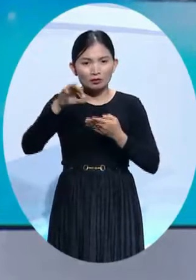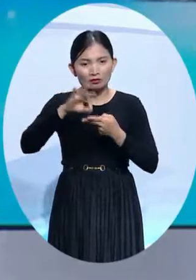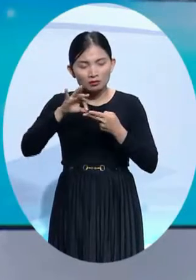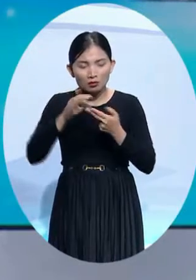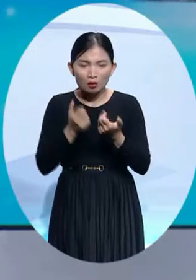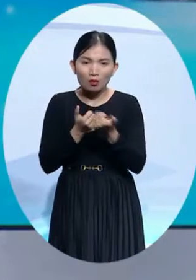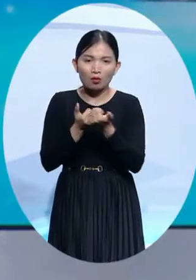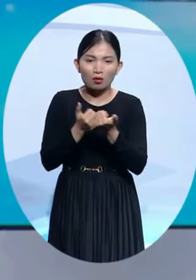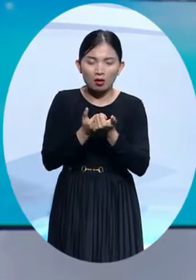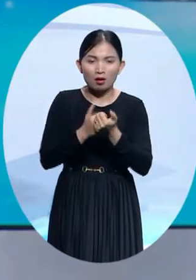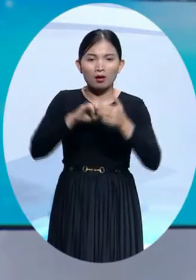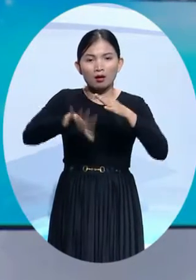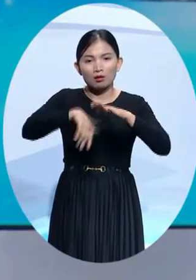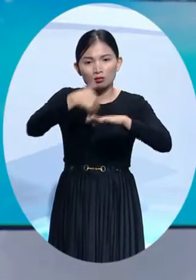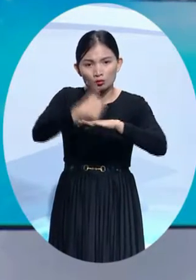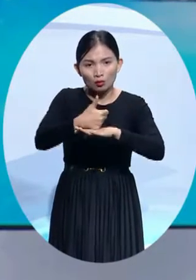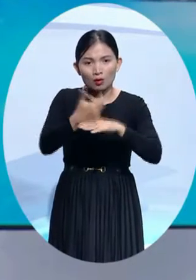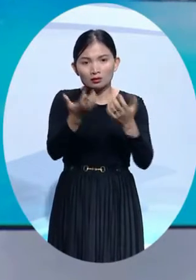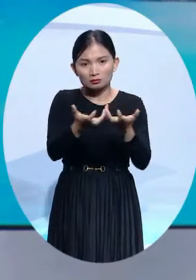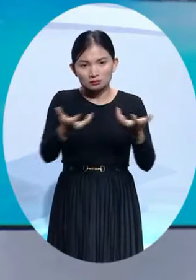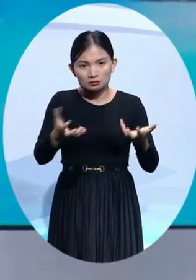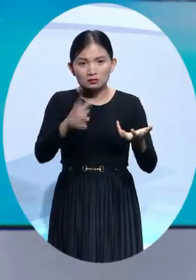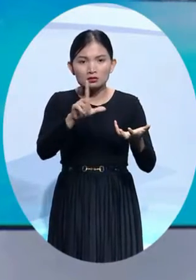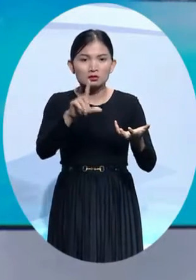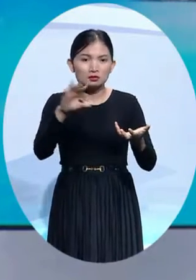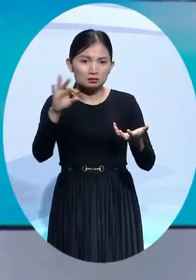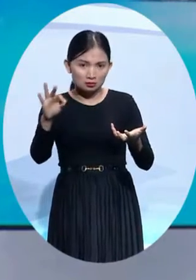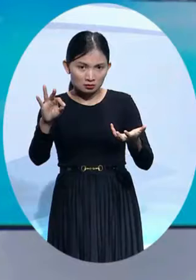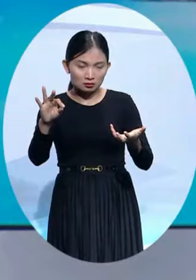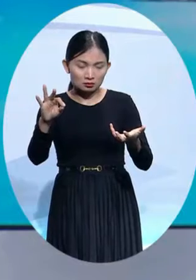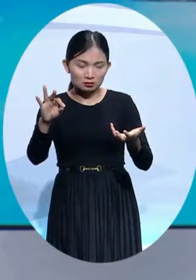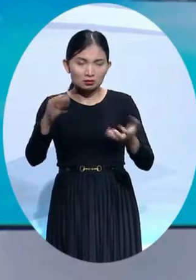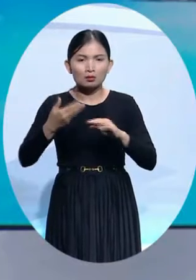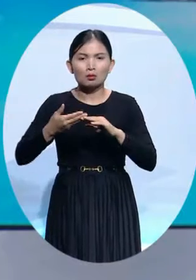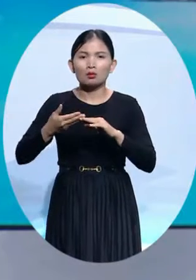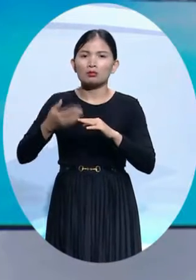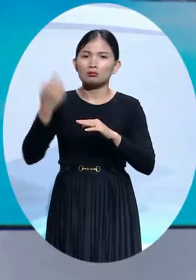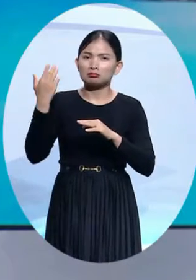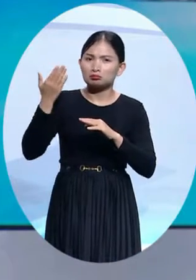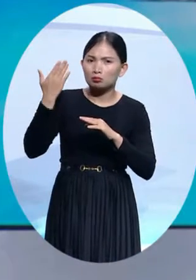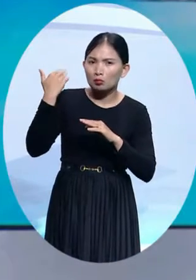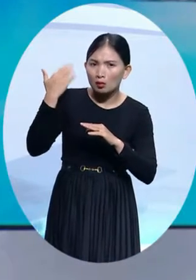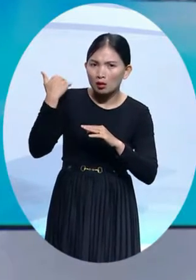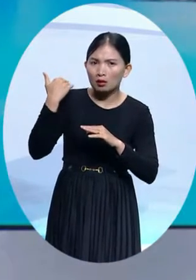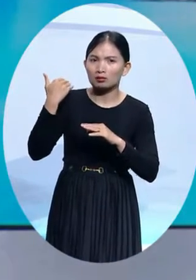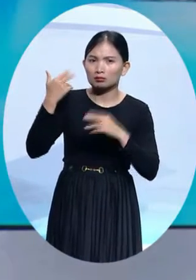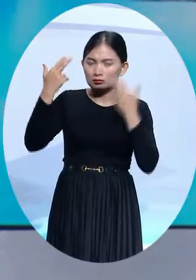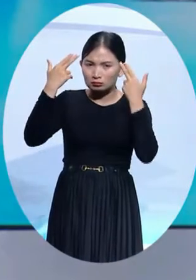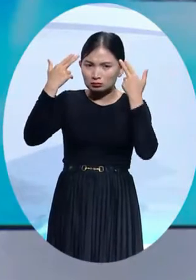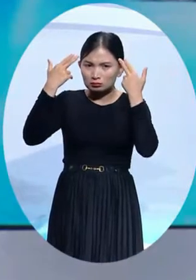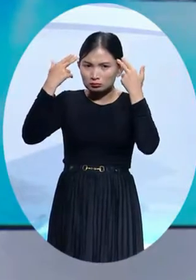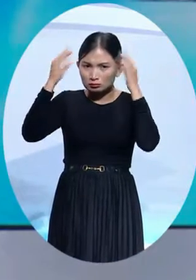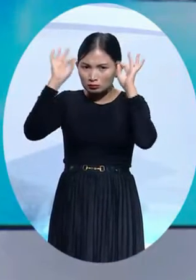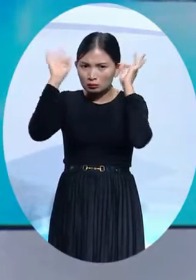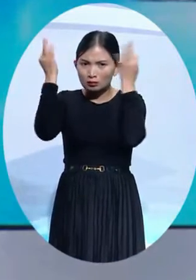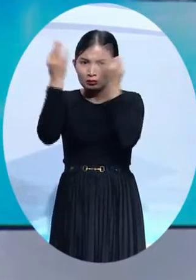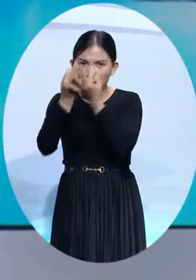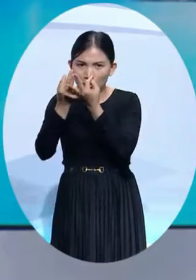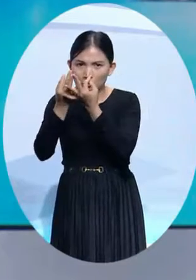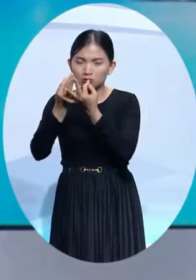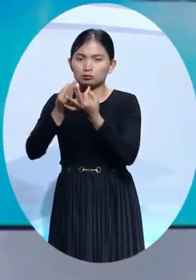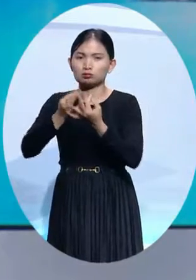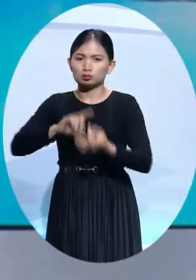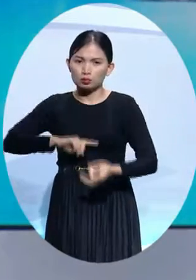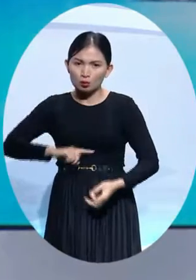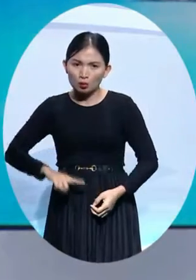kết được đưa ra vào hôm qua trong cuộc hội đàm giữa Chủ tịch Trung Quốc Tập Cận Bình và Tổng thống Indonesia Joko Widodo đang ở thăm Bắc